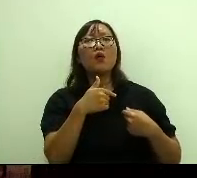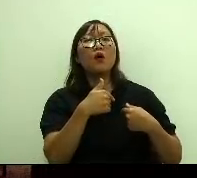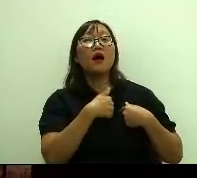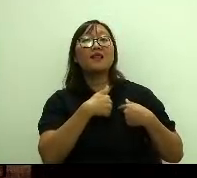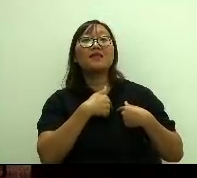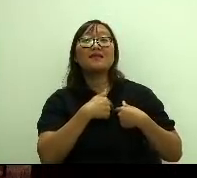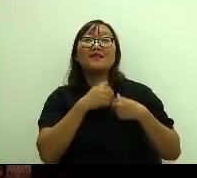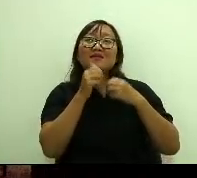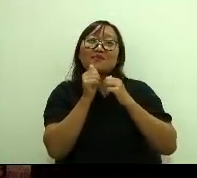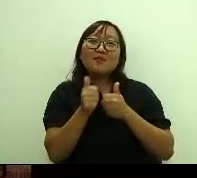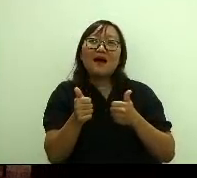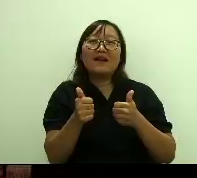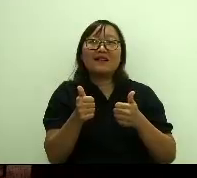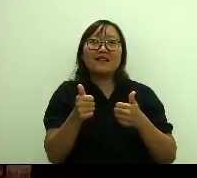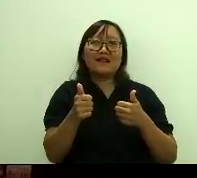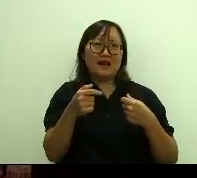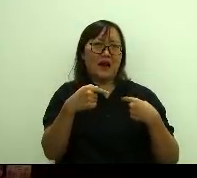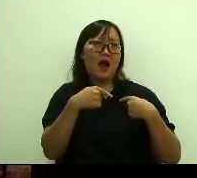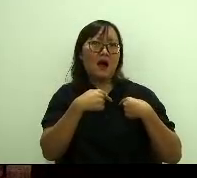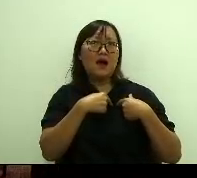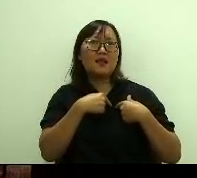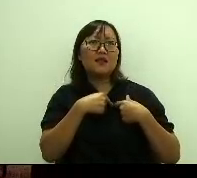ia meminta kepada Tuhan ya